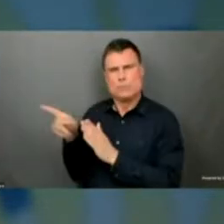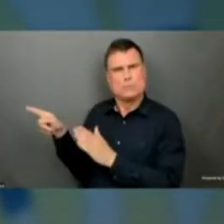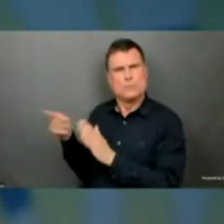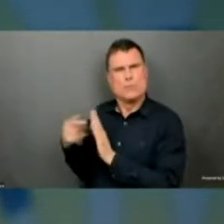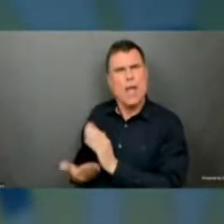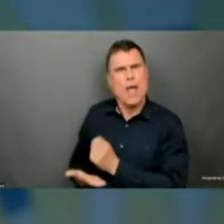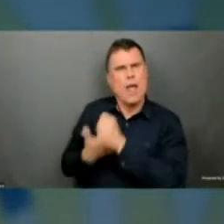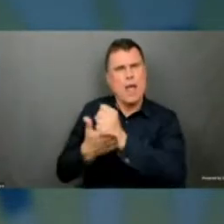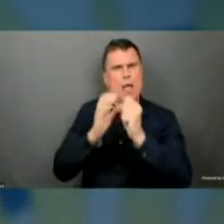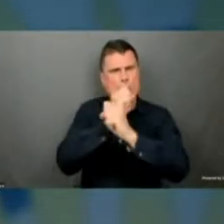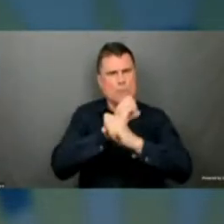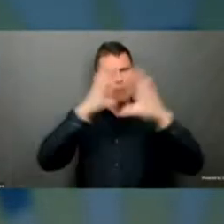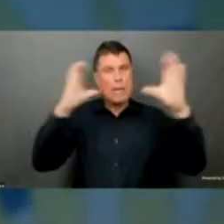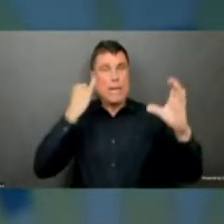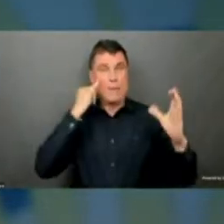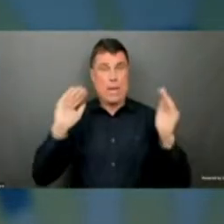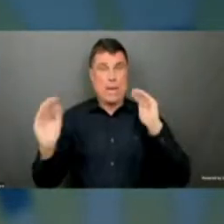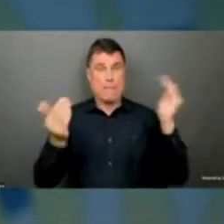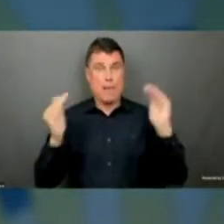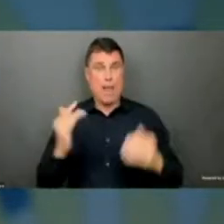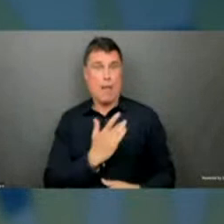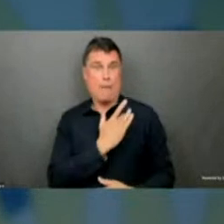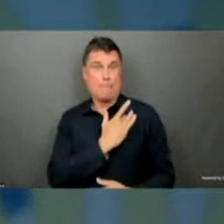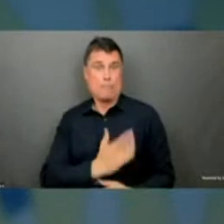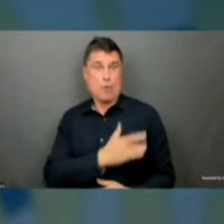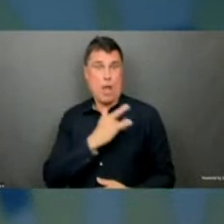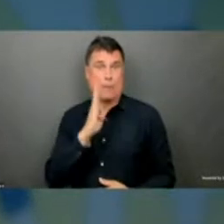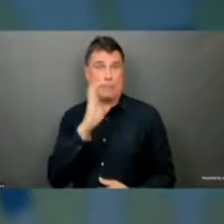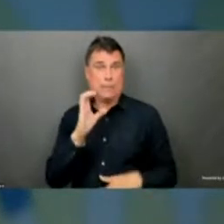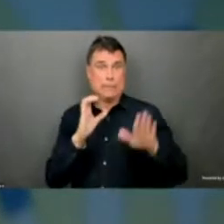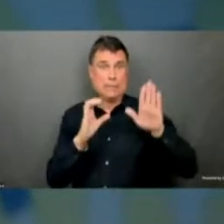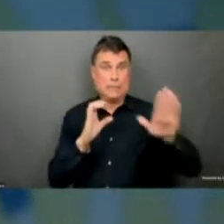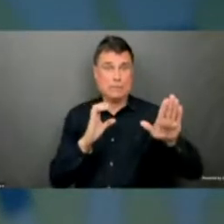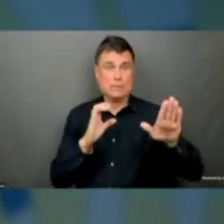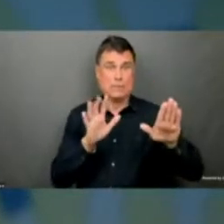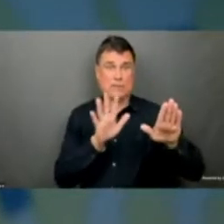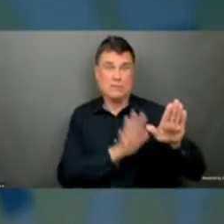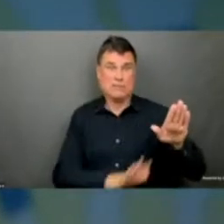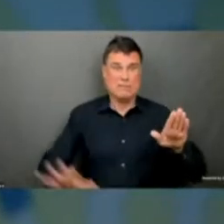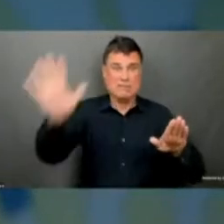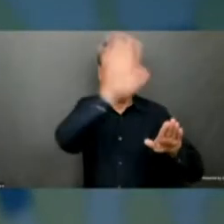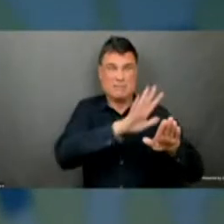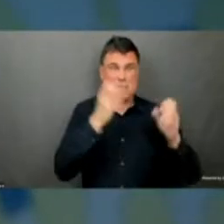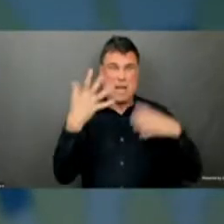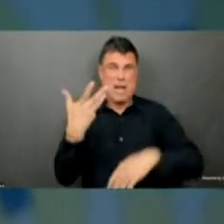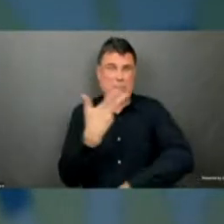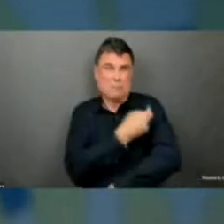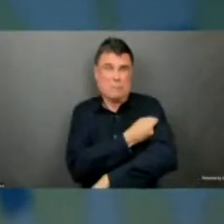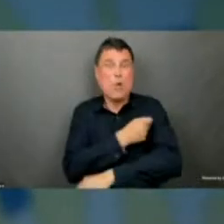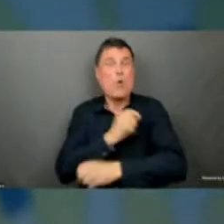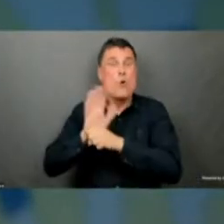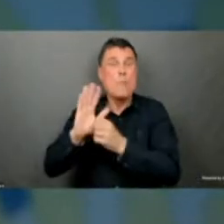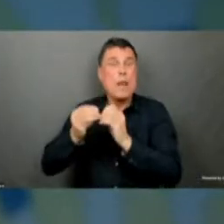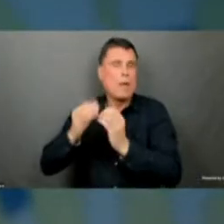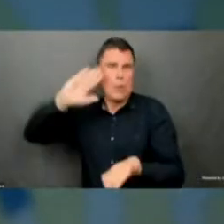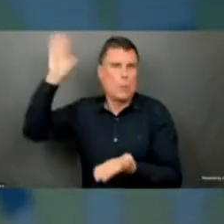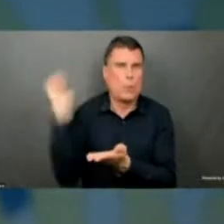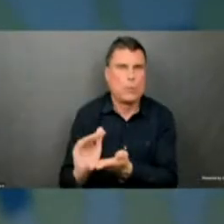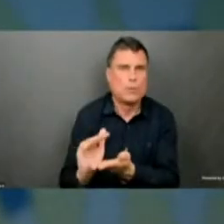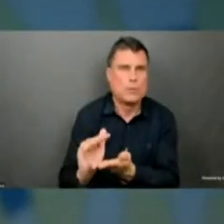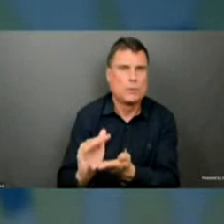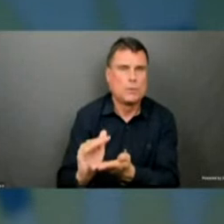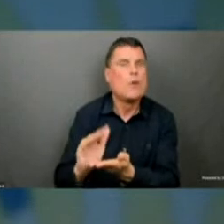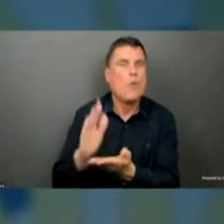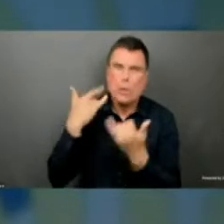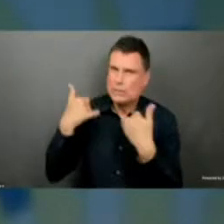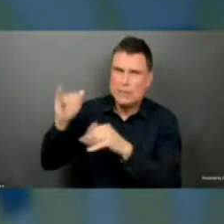immunization. 北方的其他城市 that we can see 这个 rapid 黄 drop-off 颜色的 and 就是 sustained drop-off Prince over Rupert 这个 time 城市的 when we 疫情 have that 曲 community 线 immunity 那么